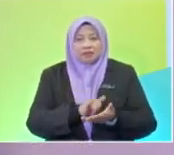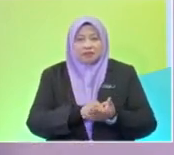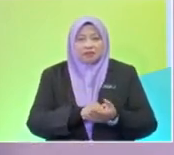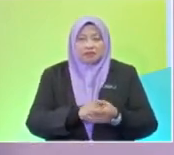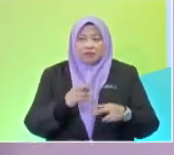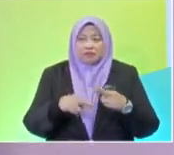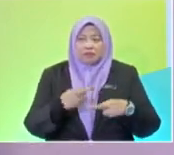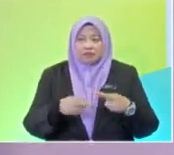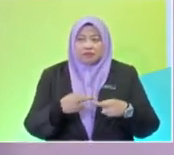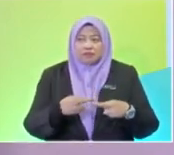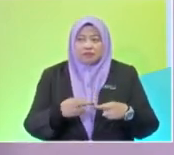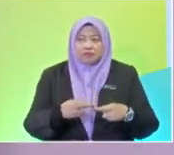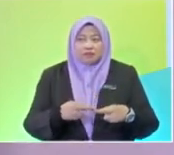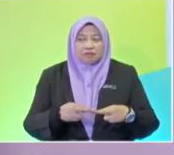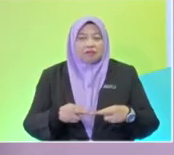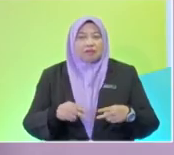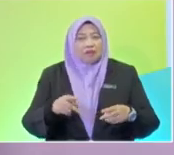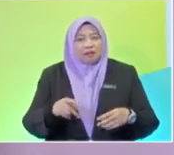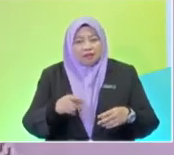ikut bentuk